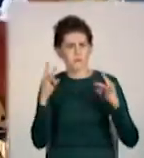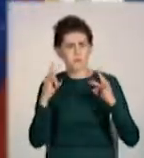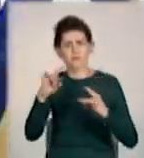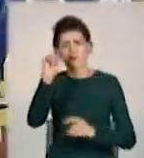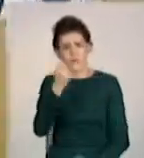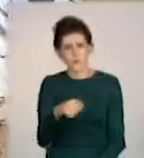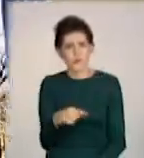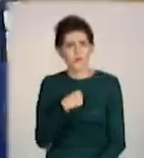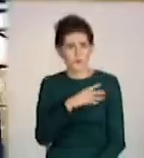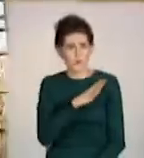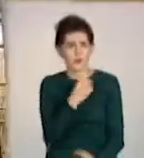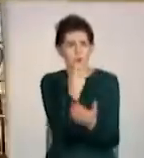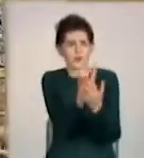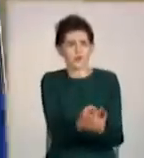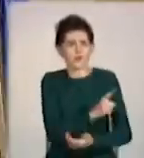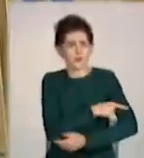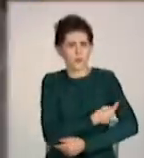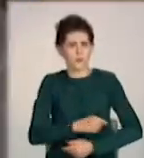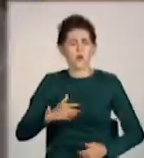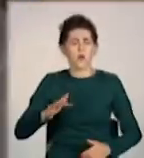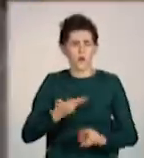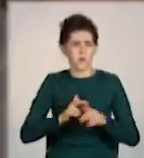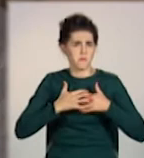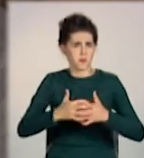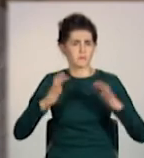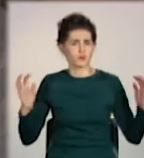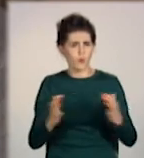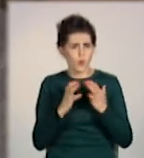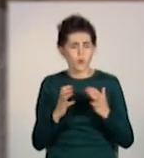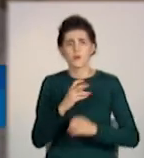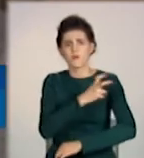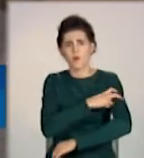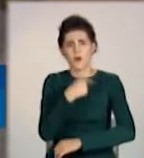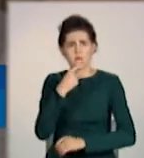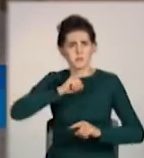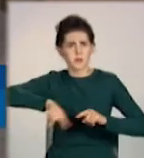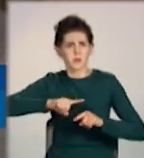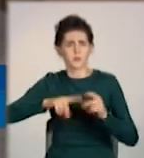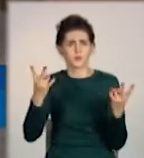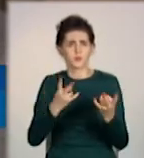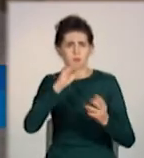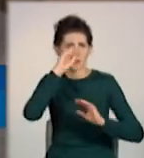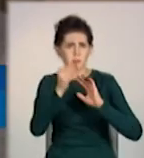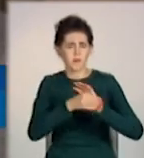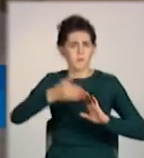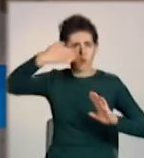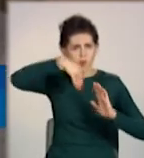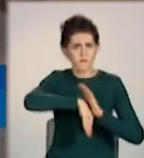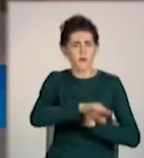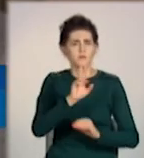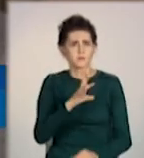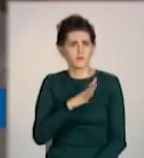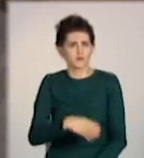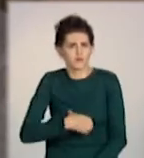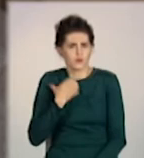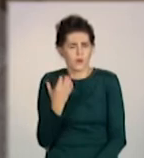Я лежала на сохранені в больниці. Нас просили врачи, щоб ми спускались в підвал, тому що було страшно,